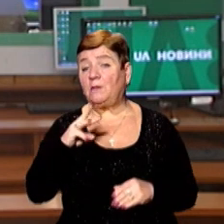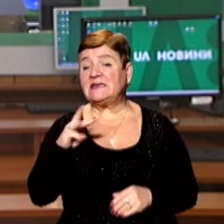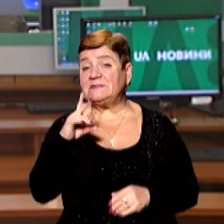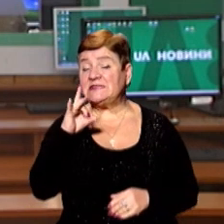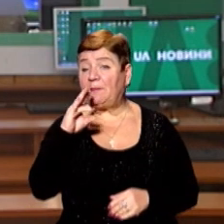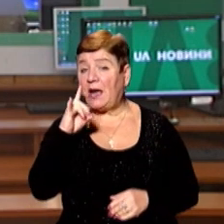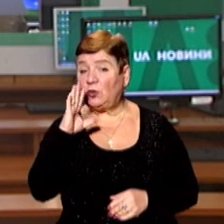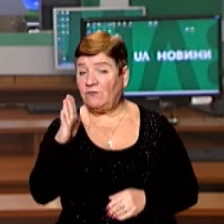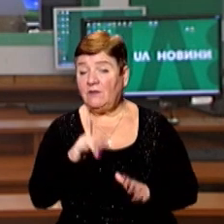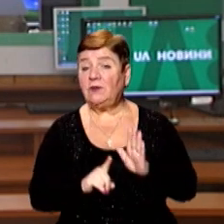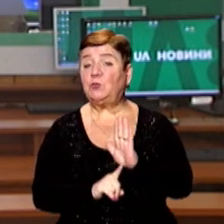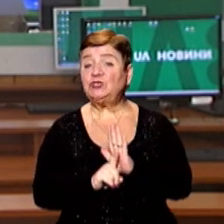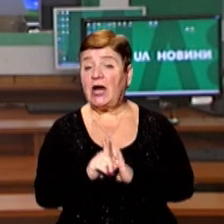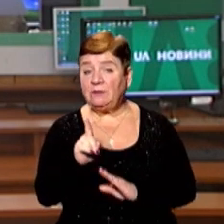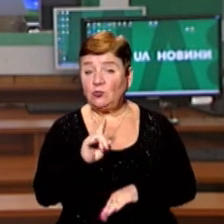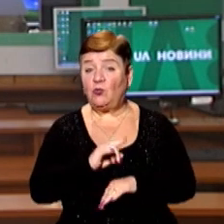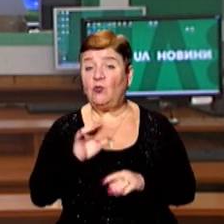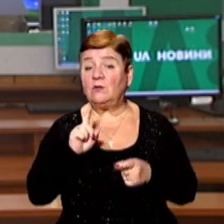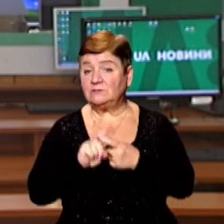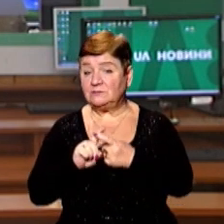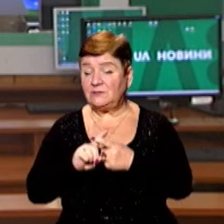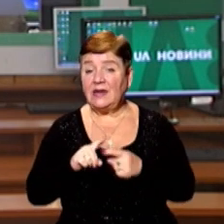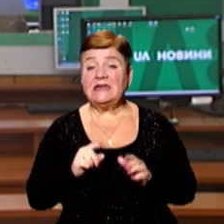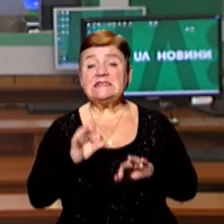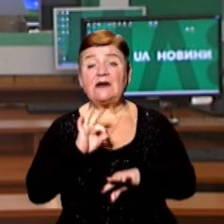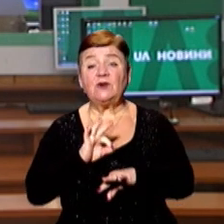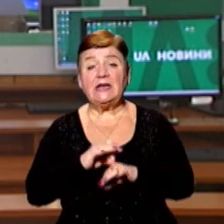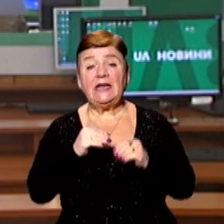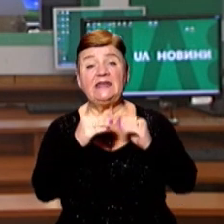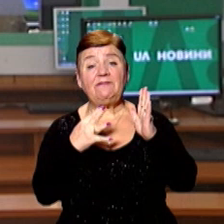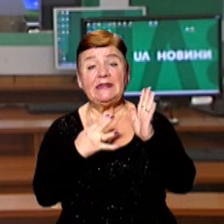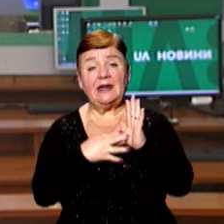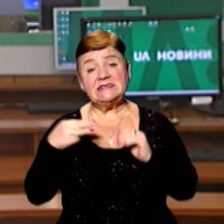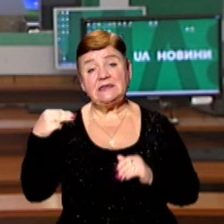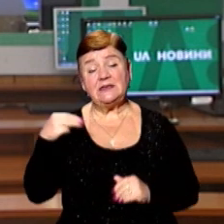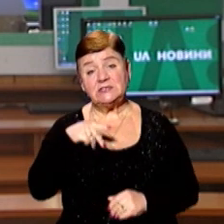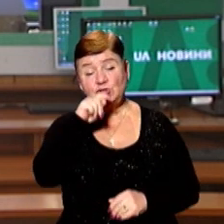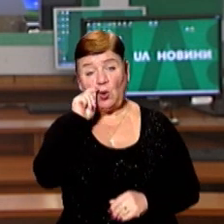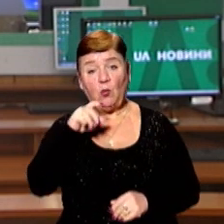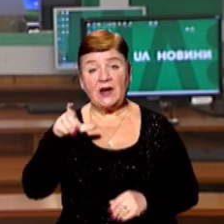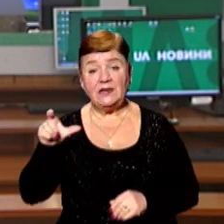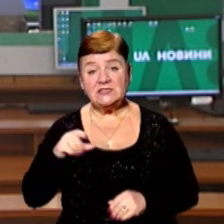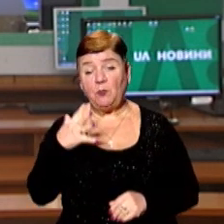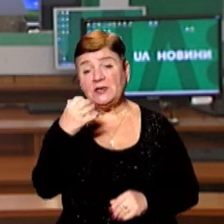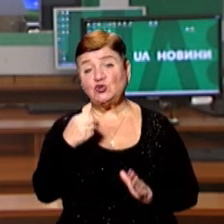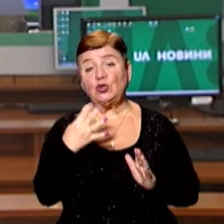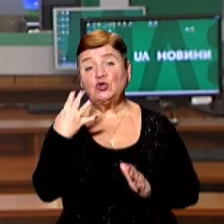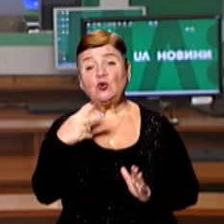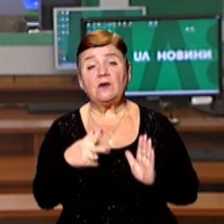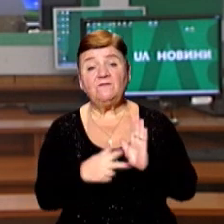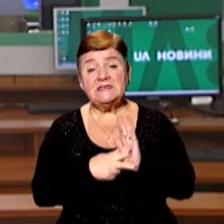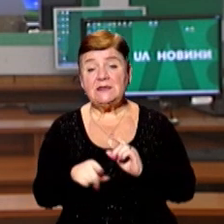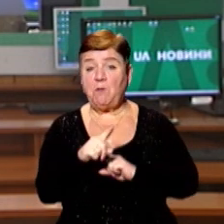Степанов. Загалом від початку пандемії на COVID-19 захворіли майже 19 тисяч українців. 548